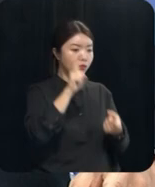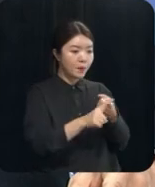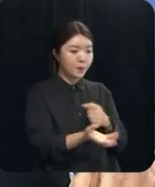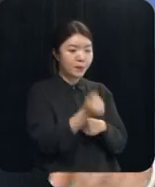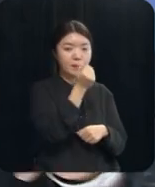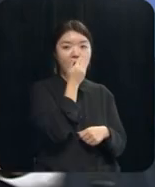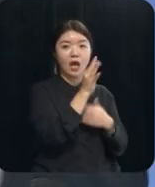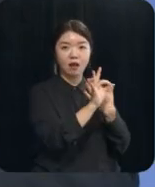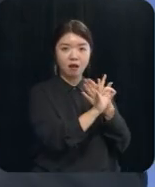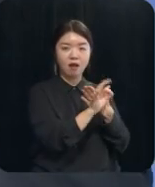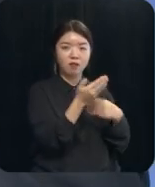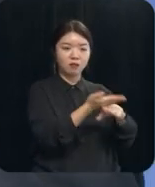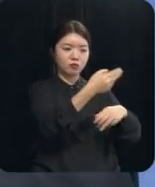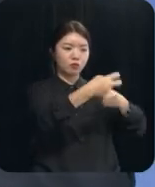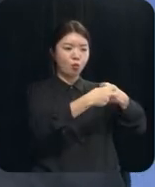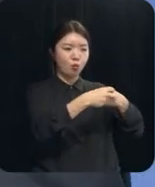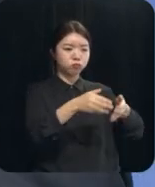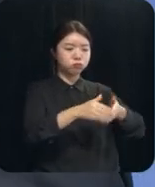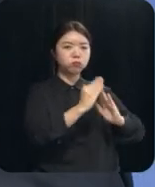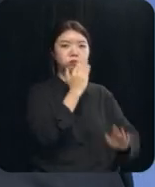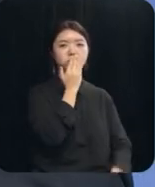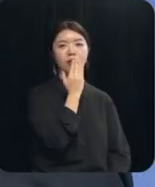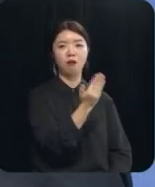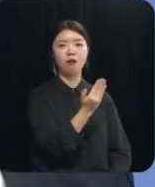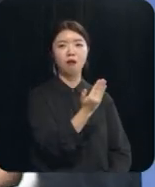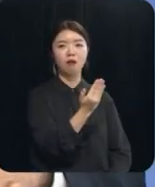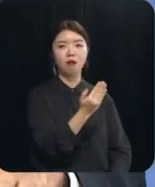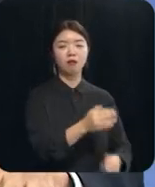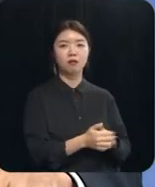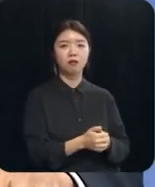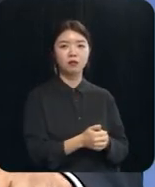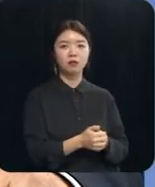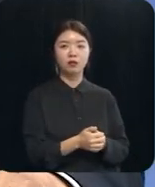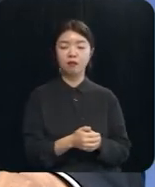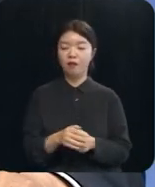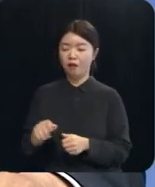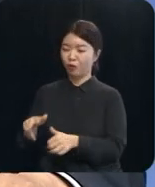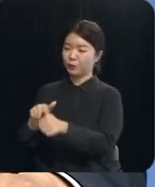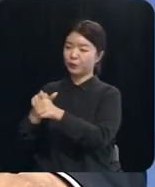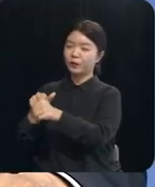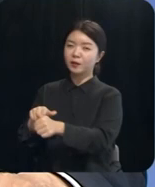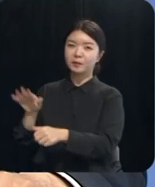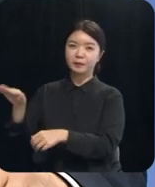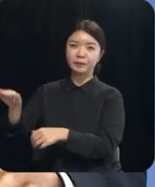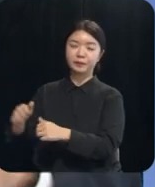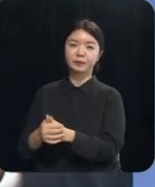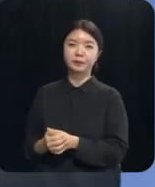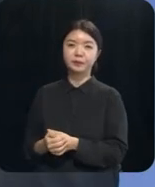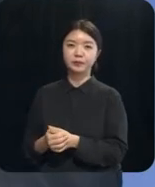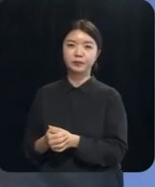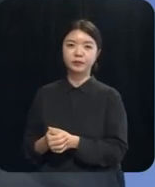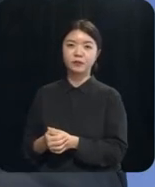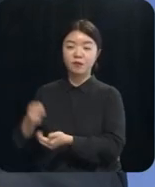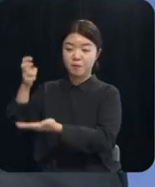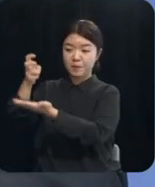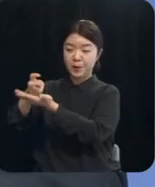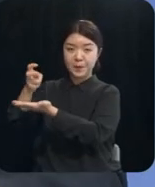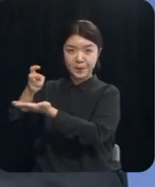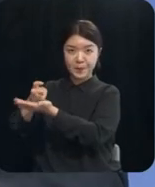되면은 상급병원은 유치가 가능하다는 그런 뜻입니다. 고기철 후보님, 그